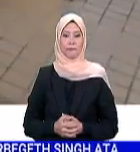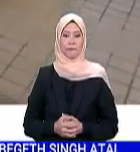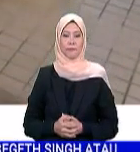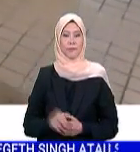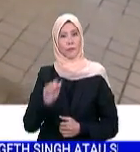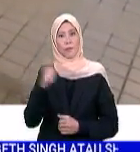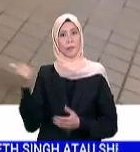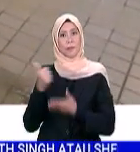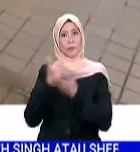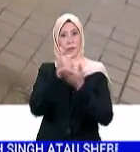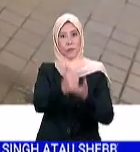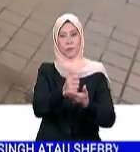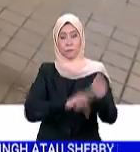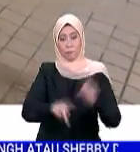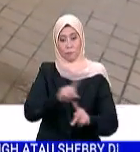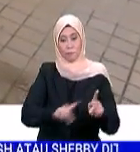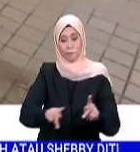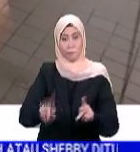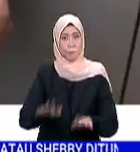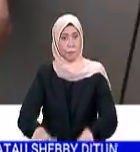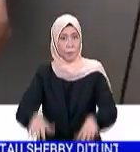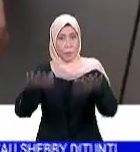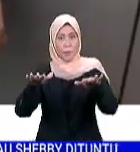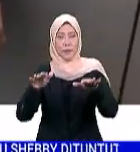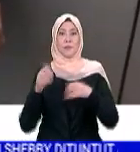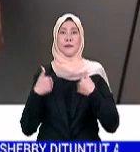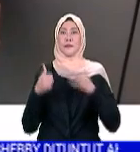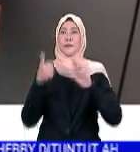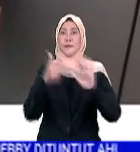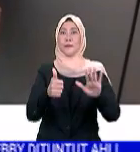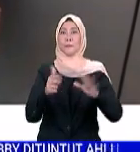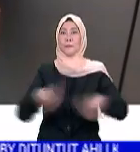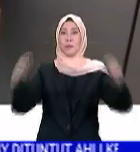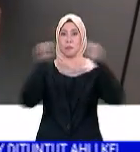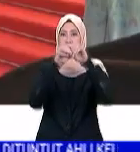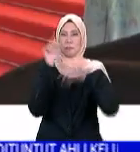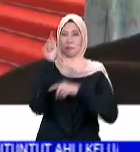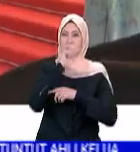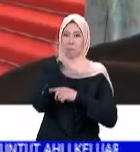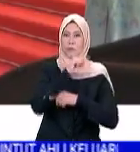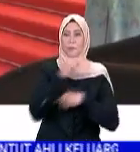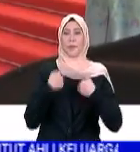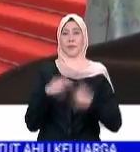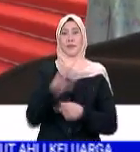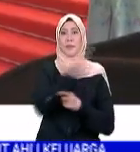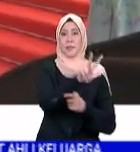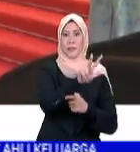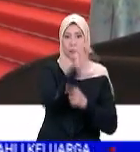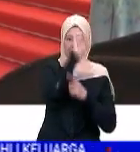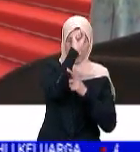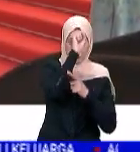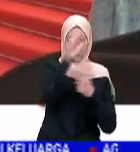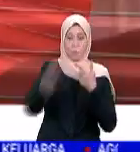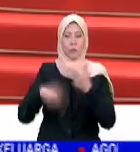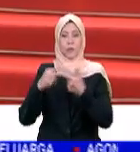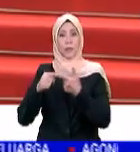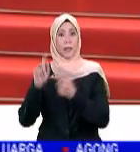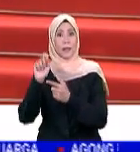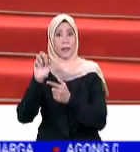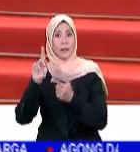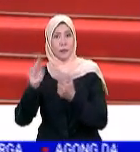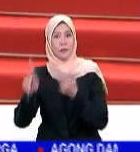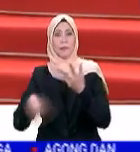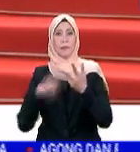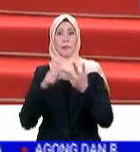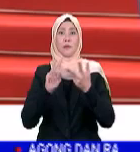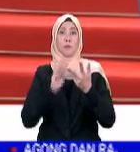Selain bantuan kepada penduduk terjejas, 6 masjid yang terjejas teruk masing-masing 3 di Segamat, 2 di Tangkak dan 1